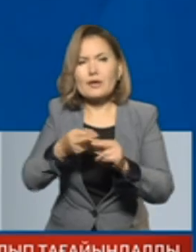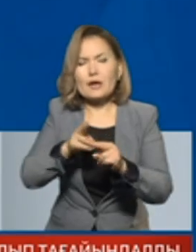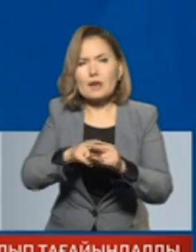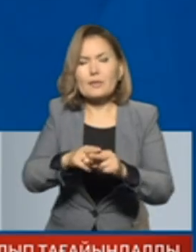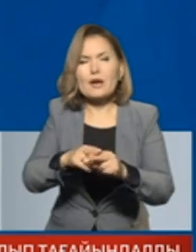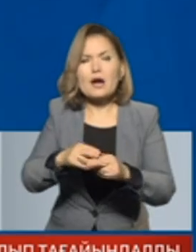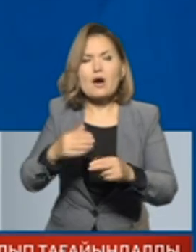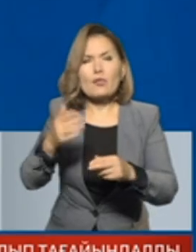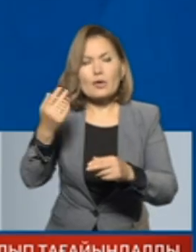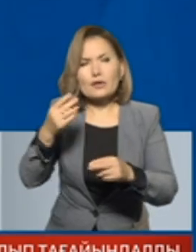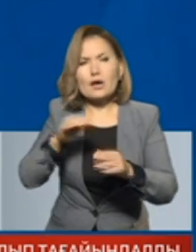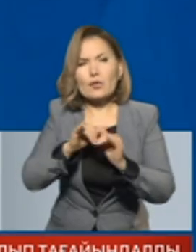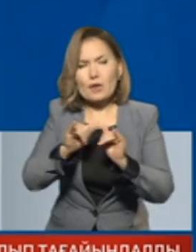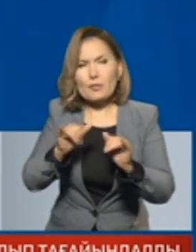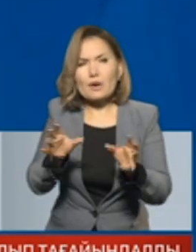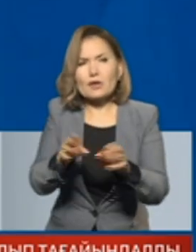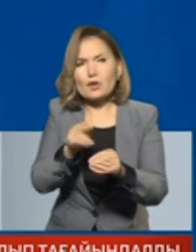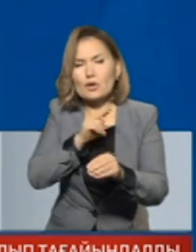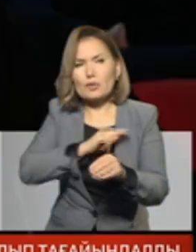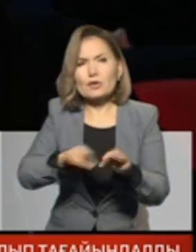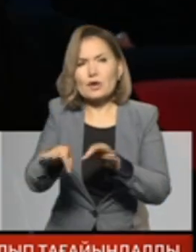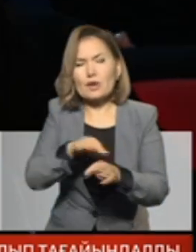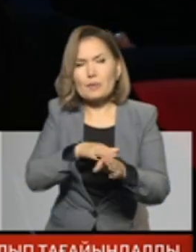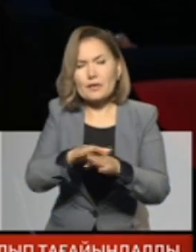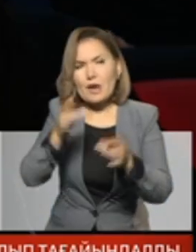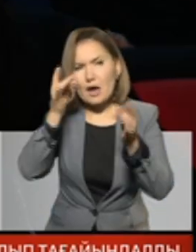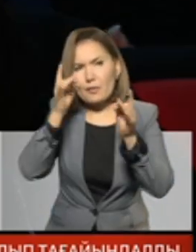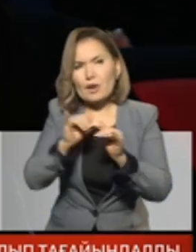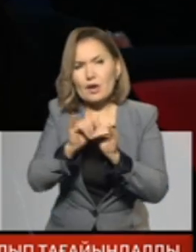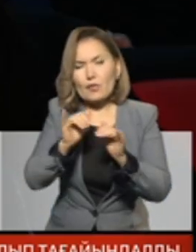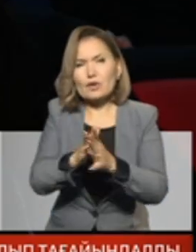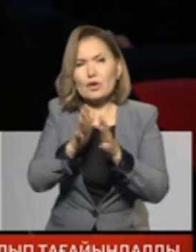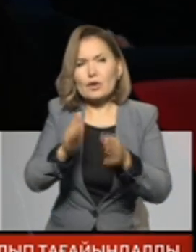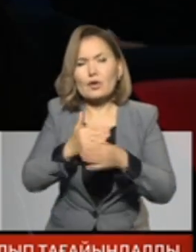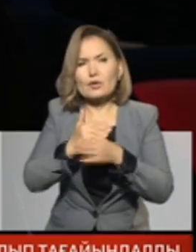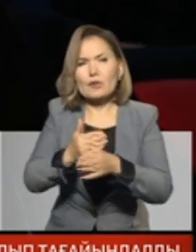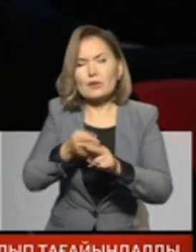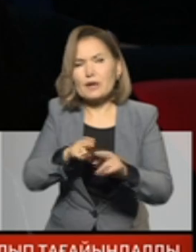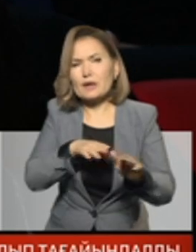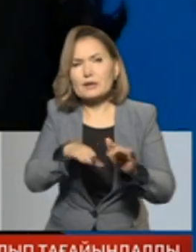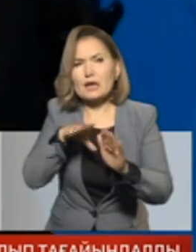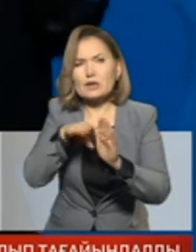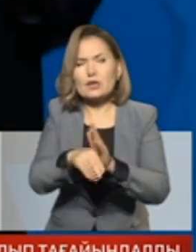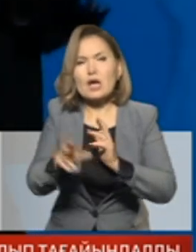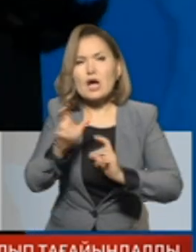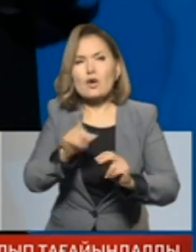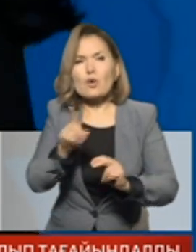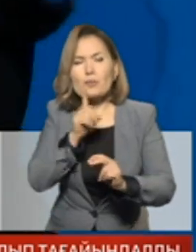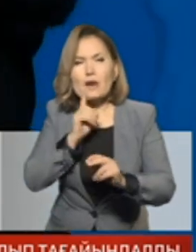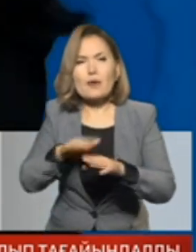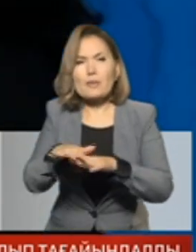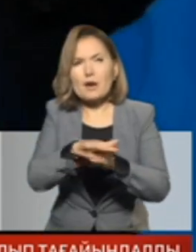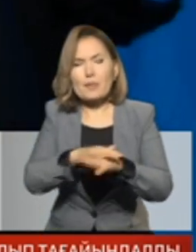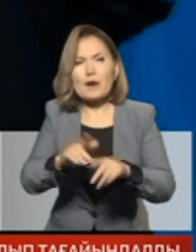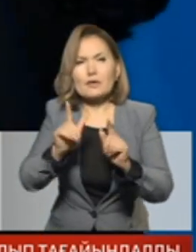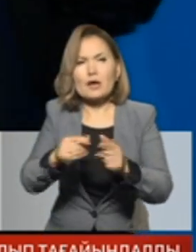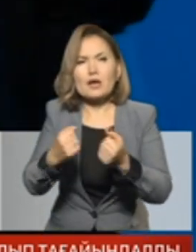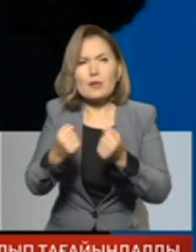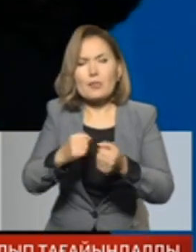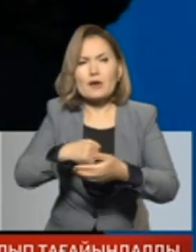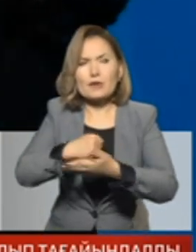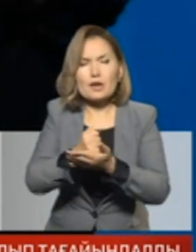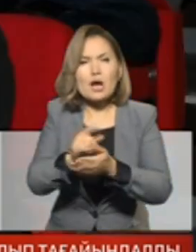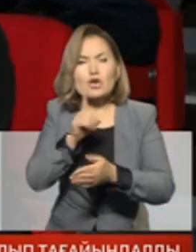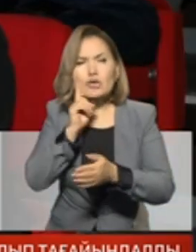шығармашылық дағдыларын дамыту бойынша бірлескен жобалар әзірлеп, мәдениетті өркендетуге үлес қоспақ. Шара барысында студенттер қоғамдық келісімді нығайтуға